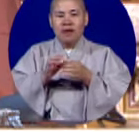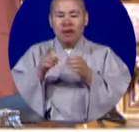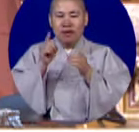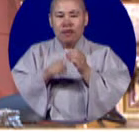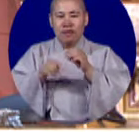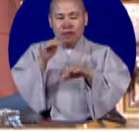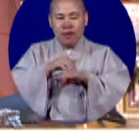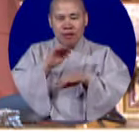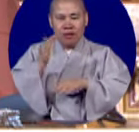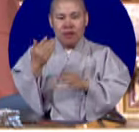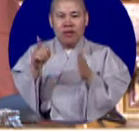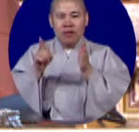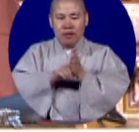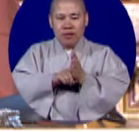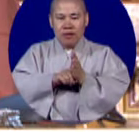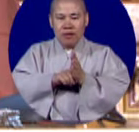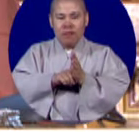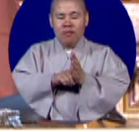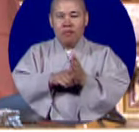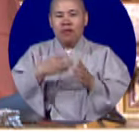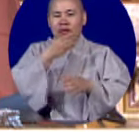그게 신심이고 그게 공덕입니다.